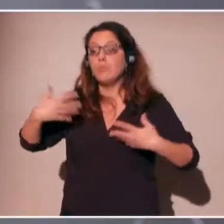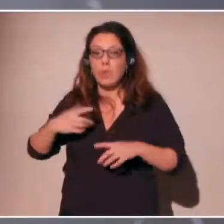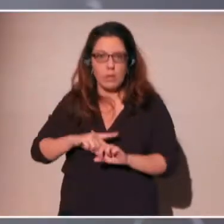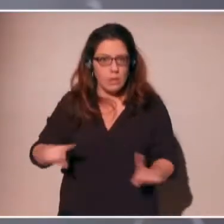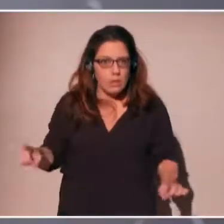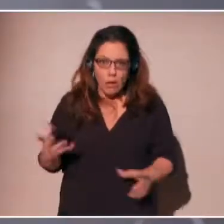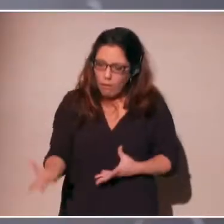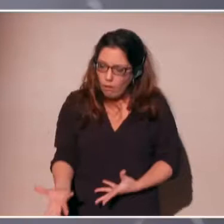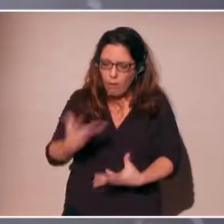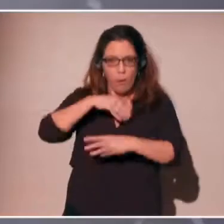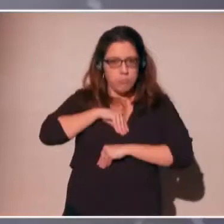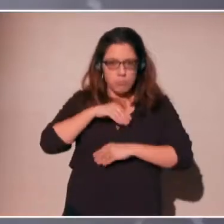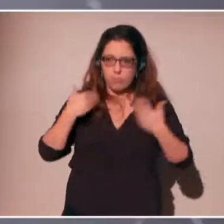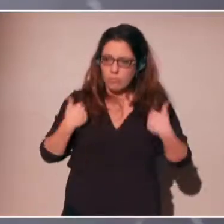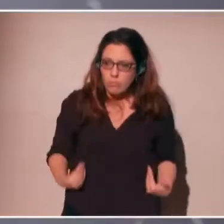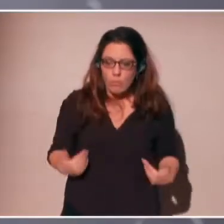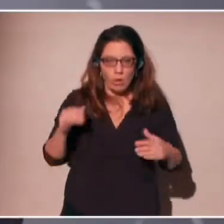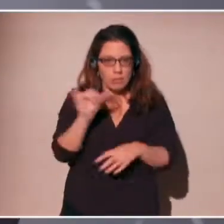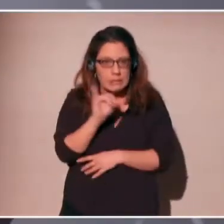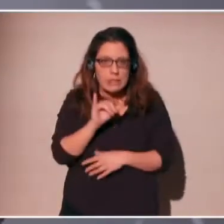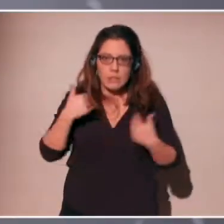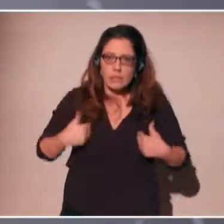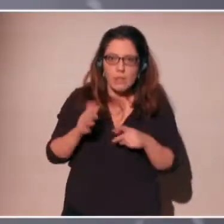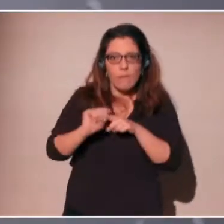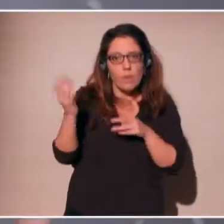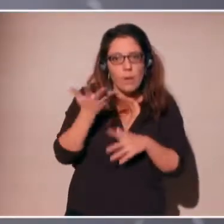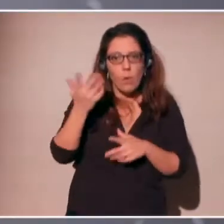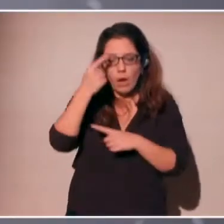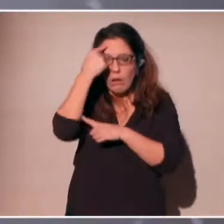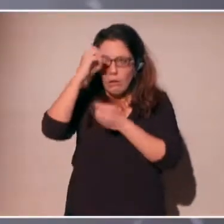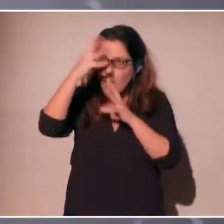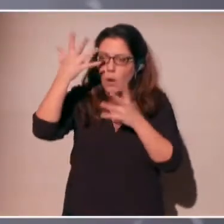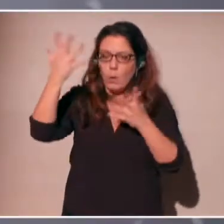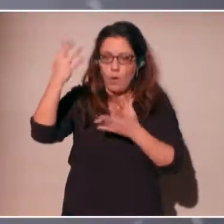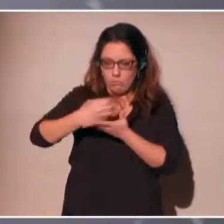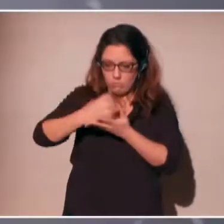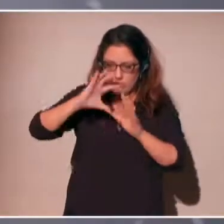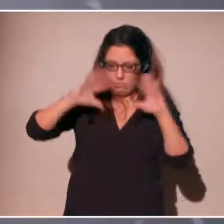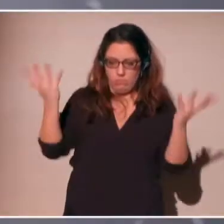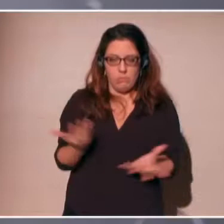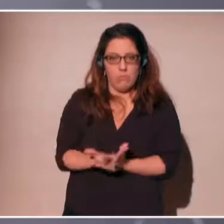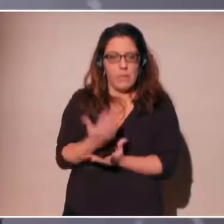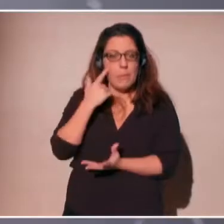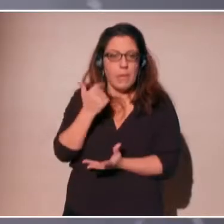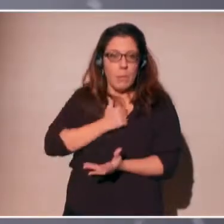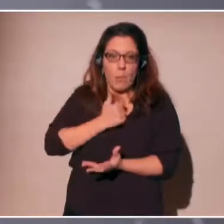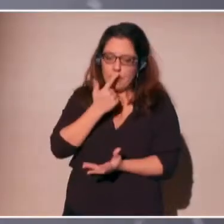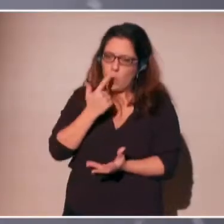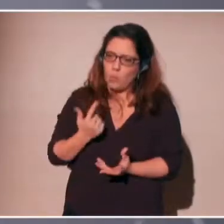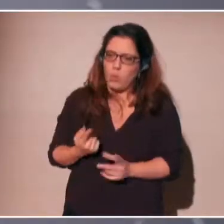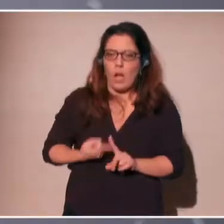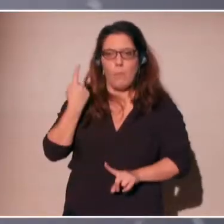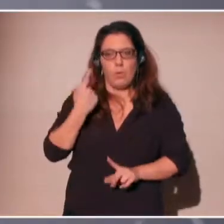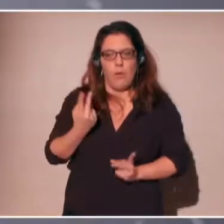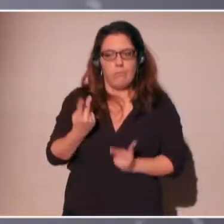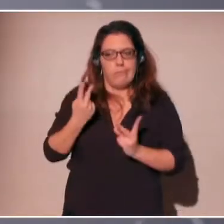je suis, de ce que je fais, de ce que je pense, eh bien, si je valorise ça personnellement, si je pense que c'est important, alors j'aurais été plus exigeant